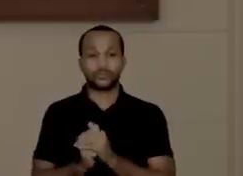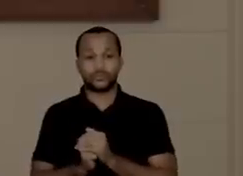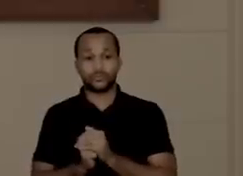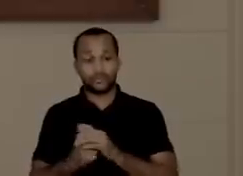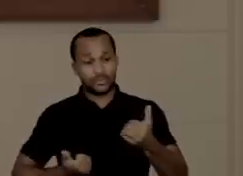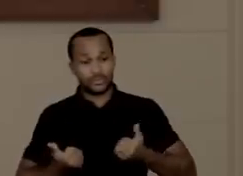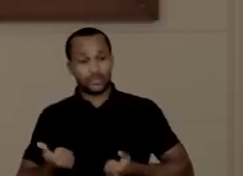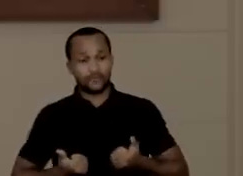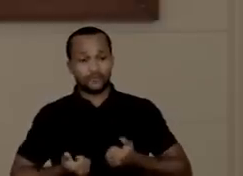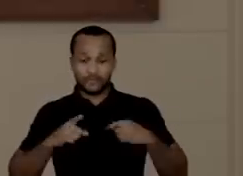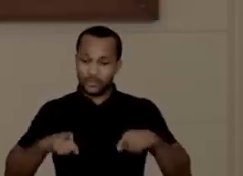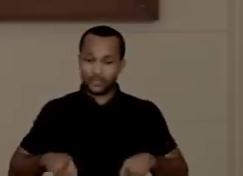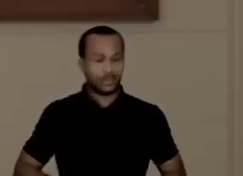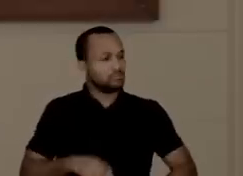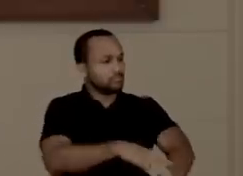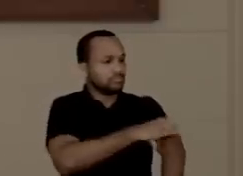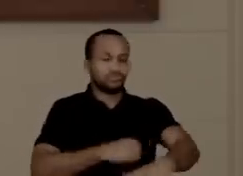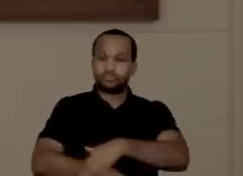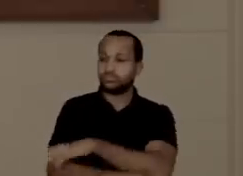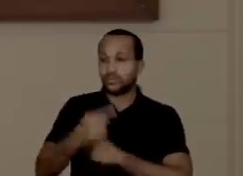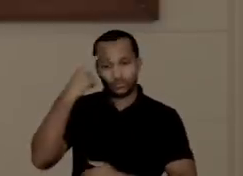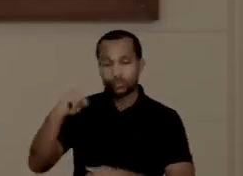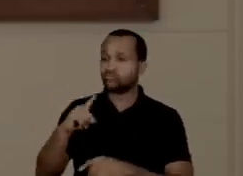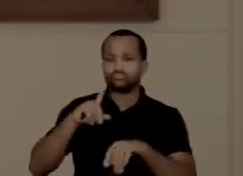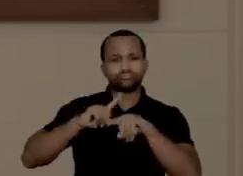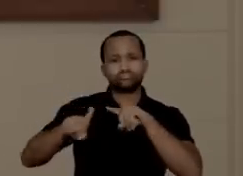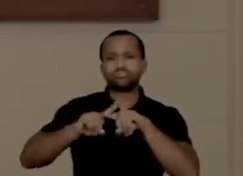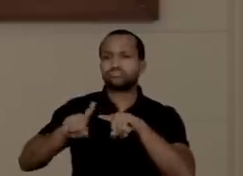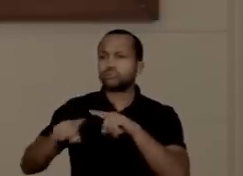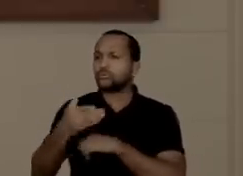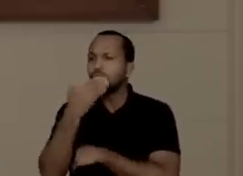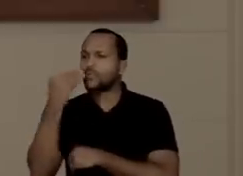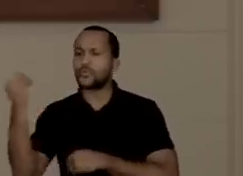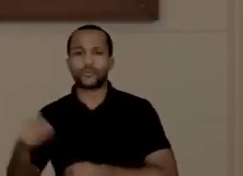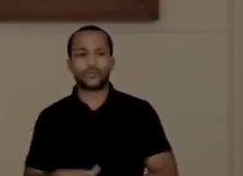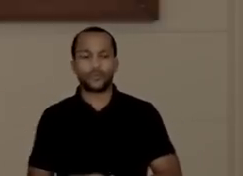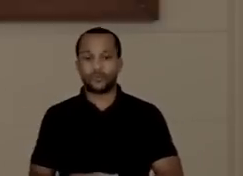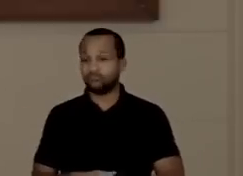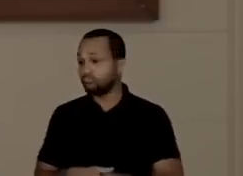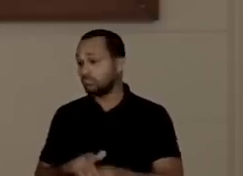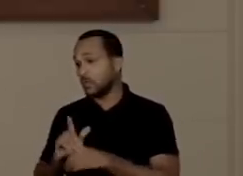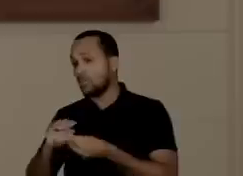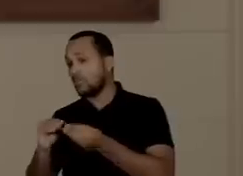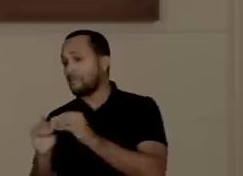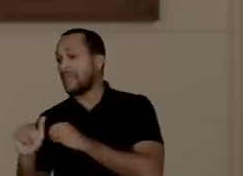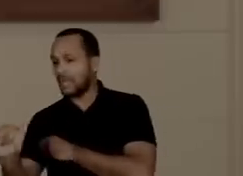faire. Les services de l'État seront mobilisés pour améliorer les choses dans tous les domaines où vous